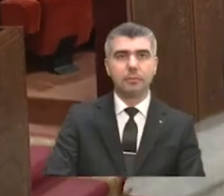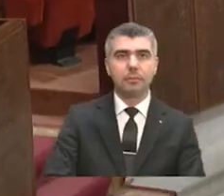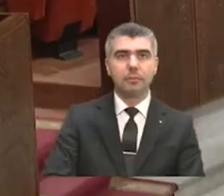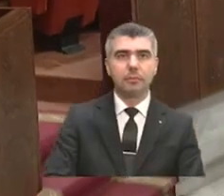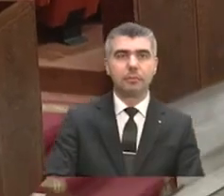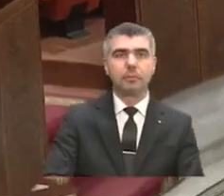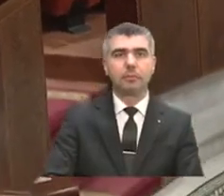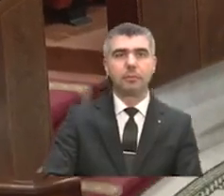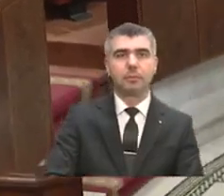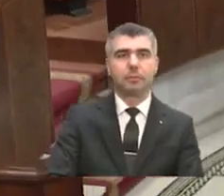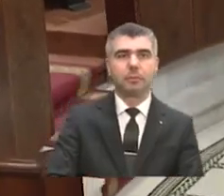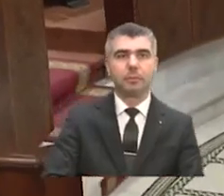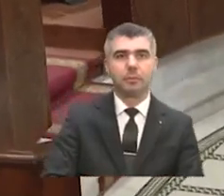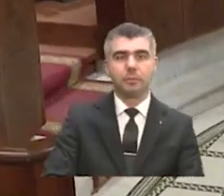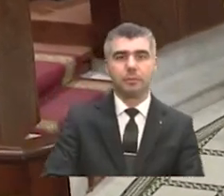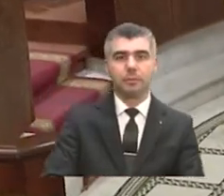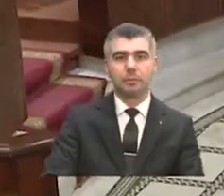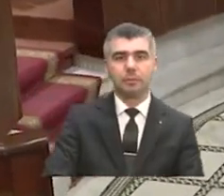groupes.